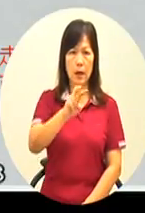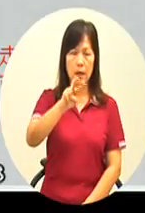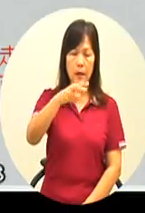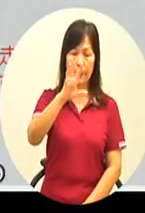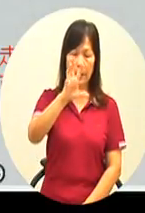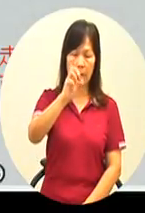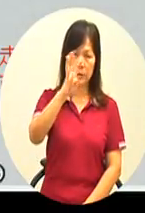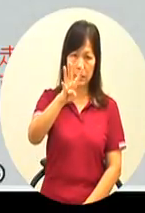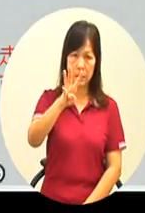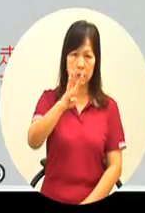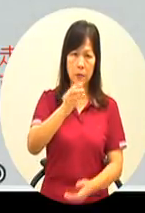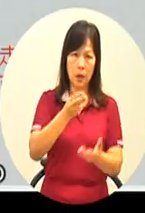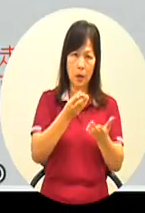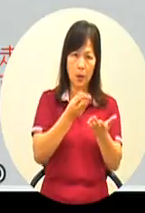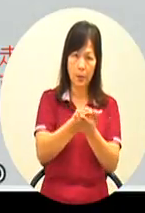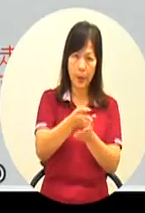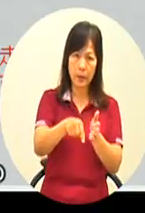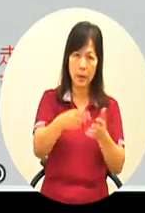284件的国赔案件啊，